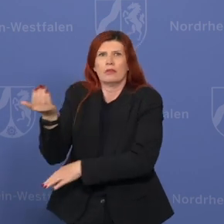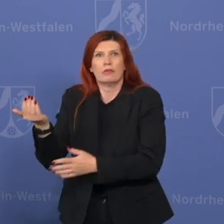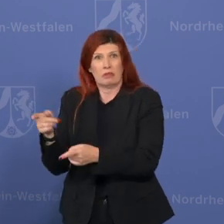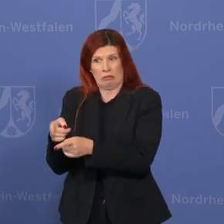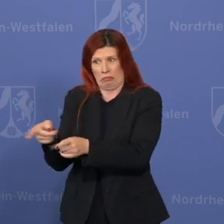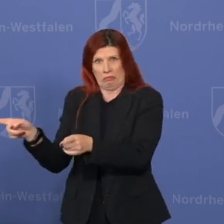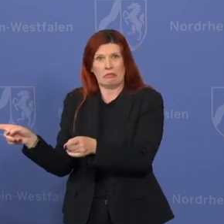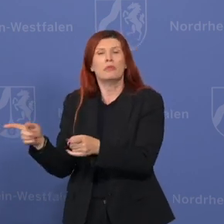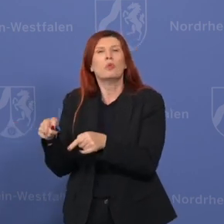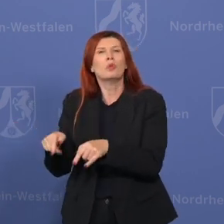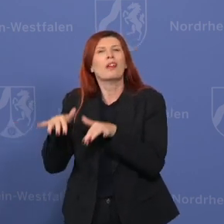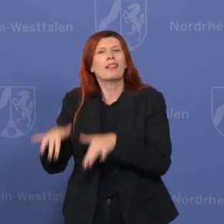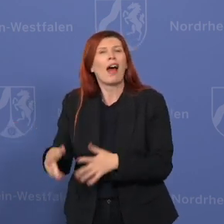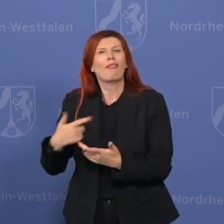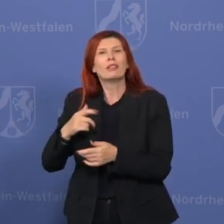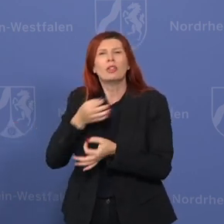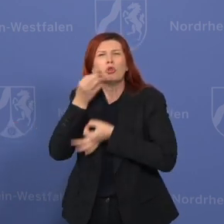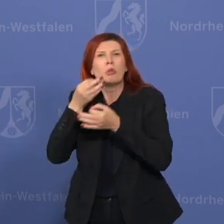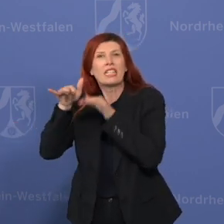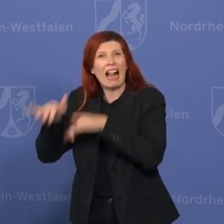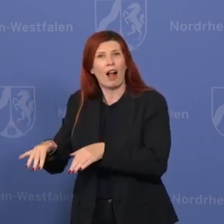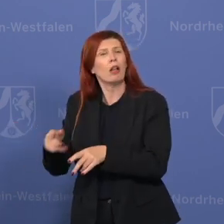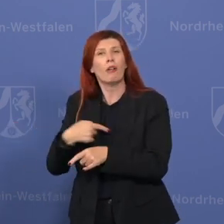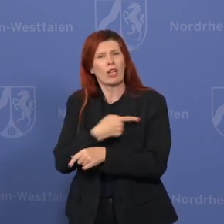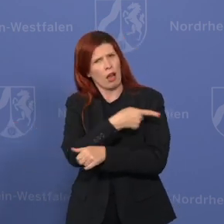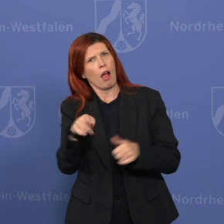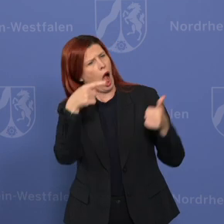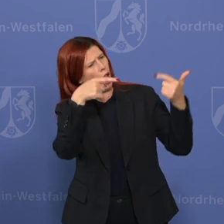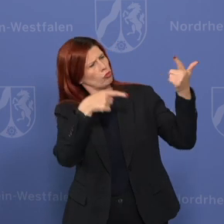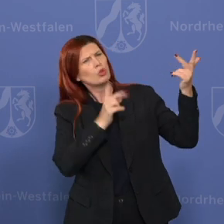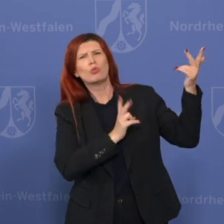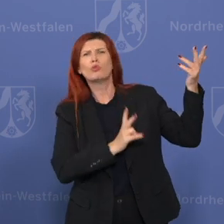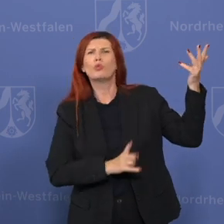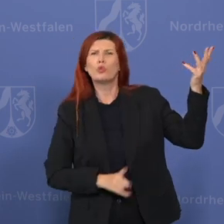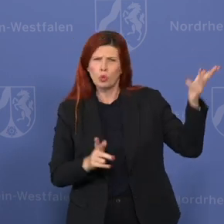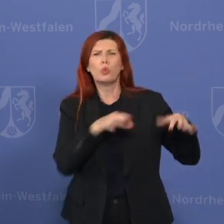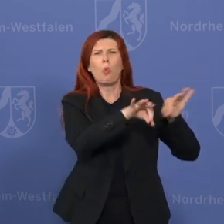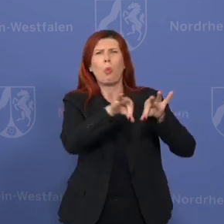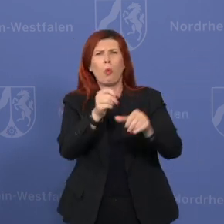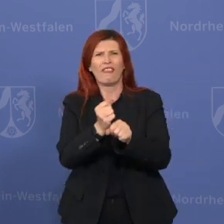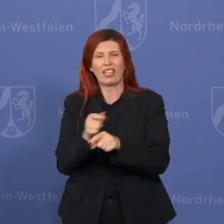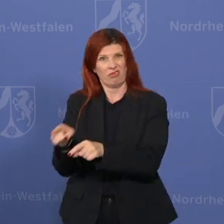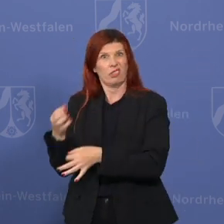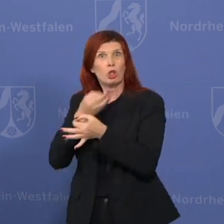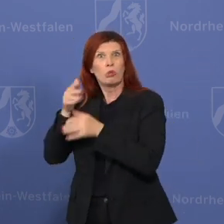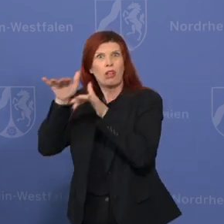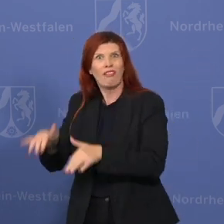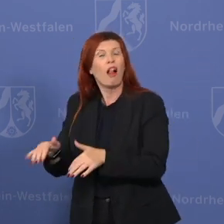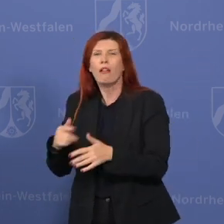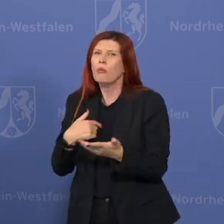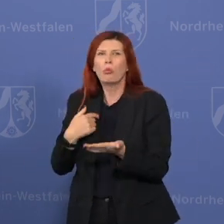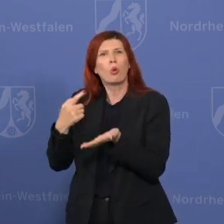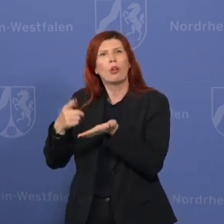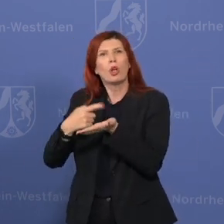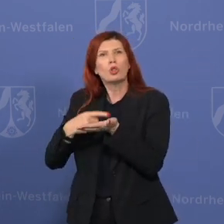viele Spezialfälle, wo nicht so ganz klar ist, ob die jetzt die gleiche Steuernummer haben oder der Fall GBR, der ja auch lange